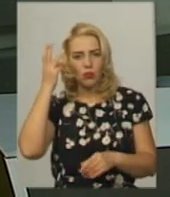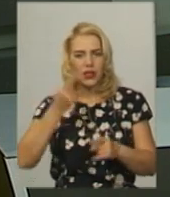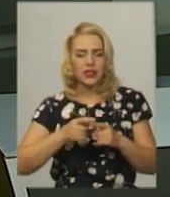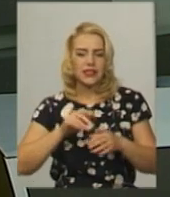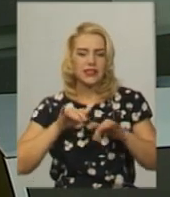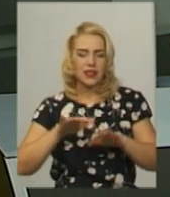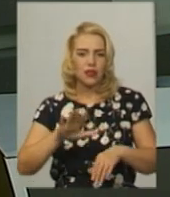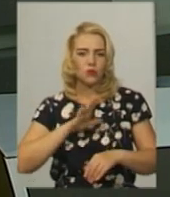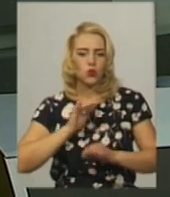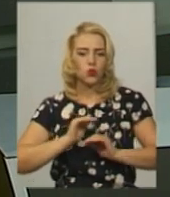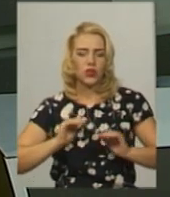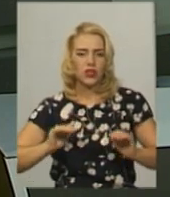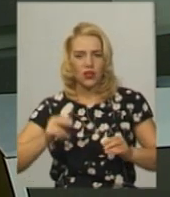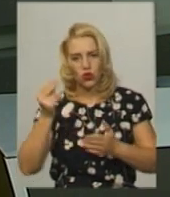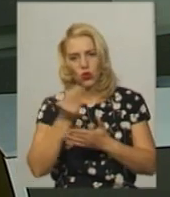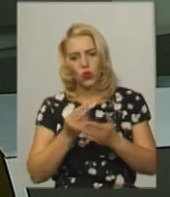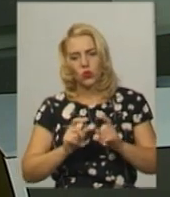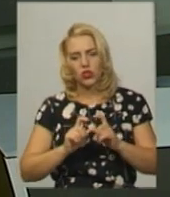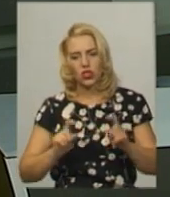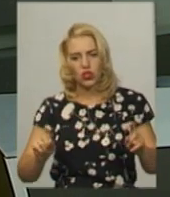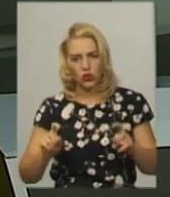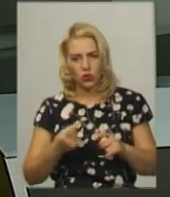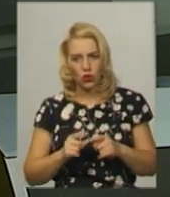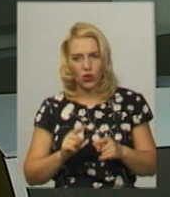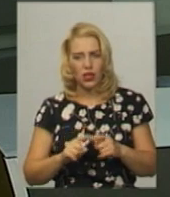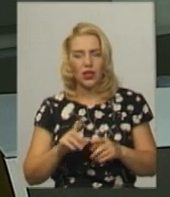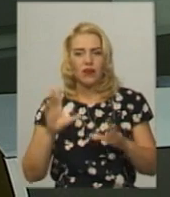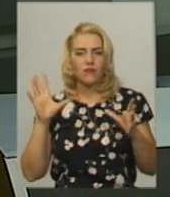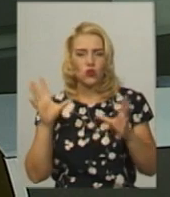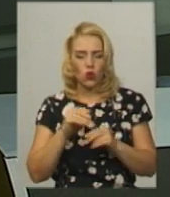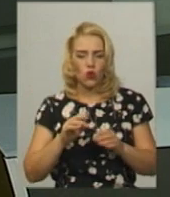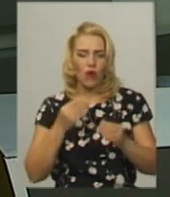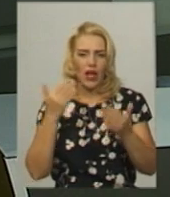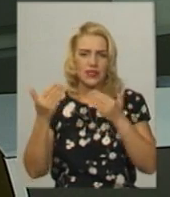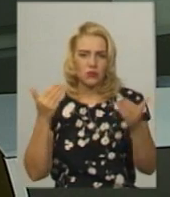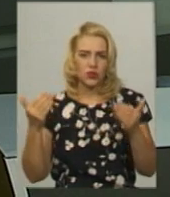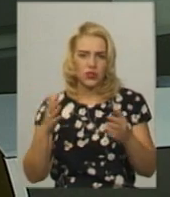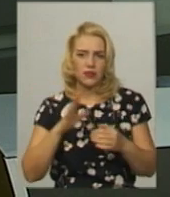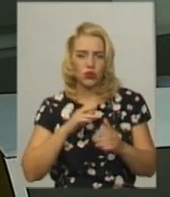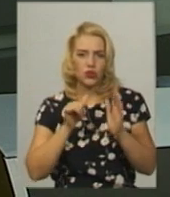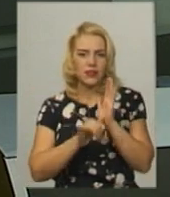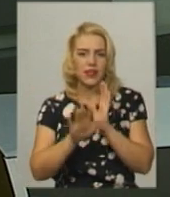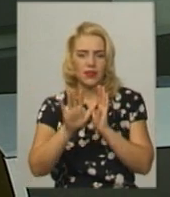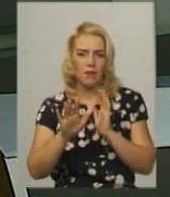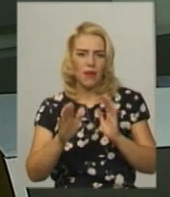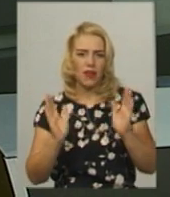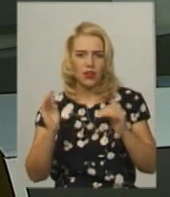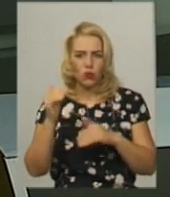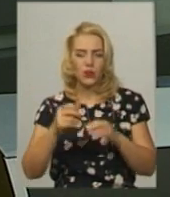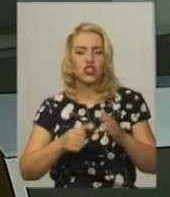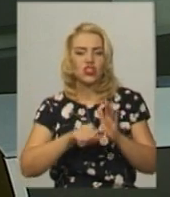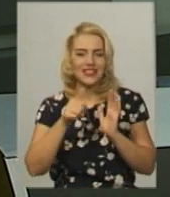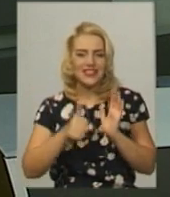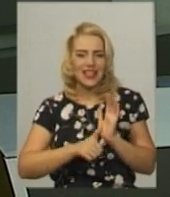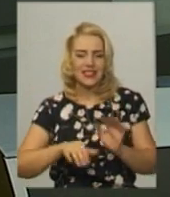дитячій школі образотворчого та декоративно-прикладного мистецтва. Всього до експозиції увійшло 75 робіт 16 архітекторів